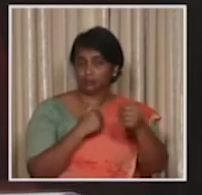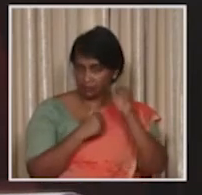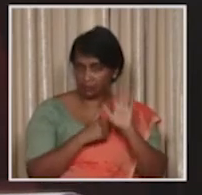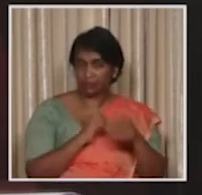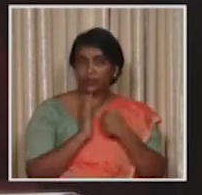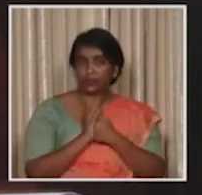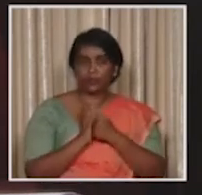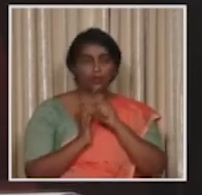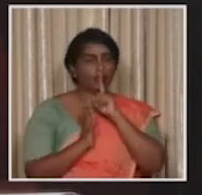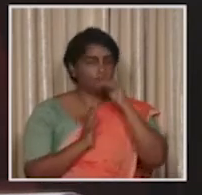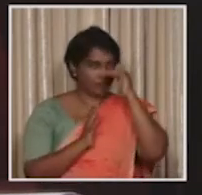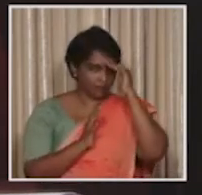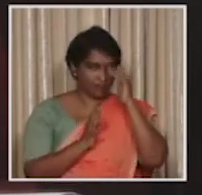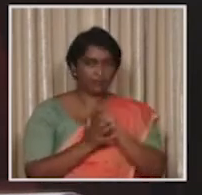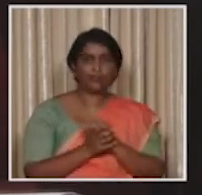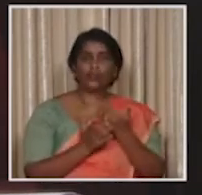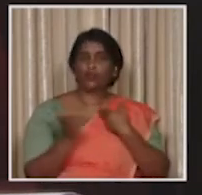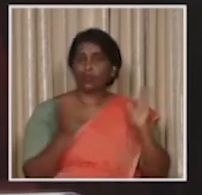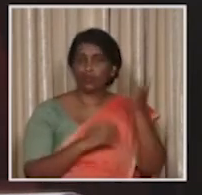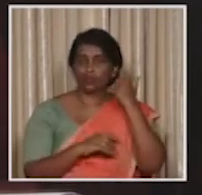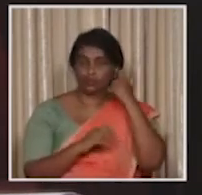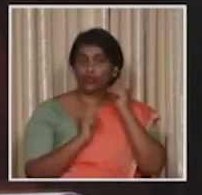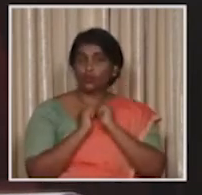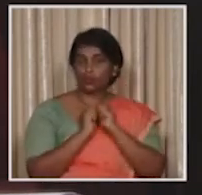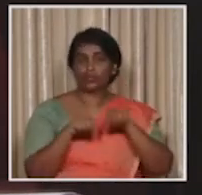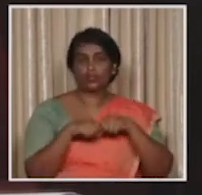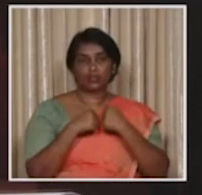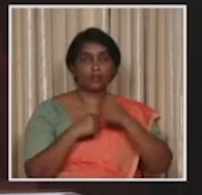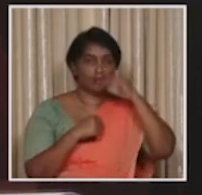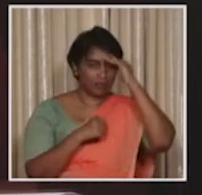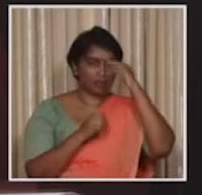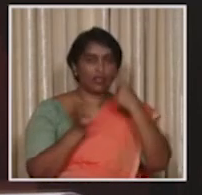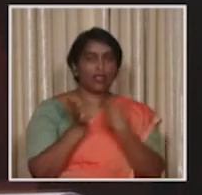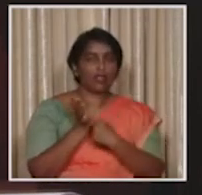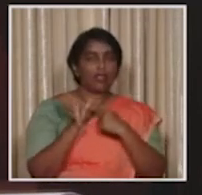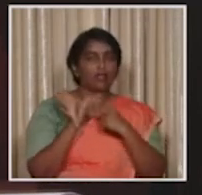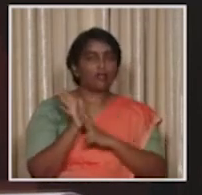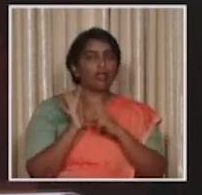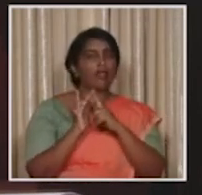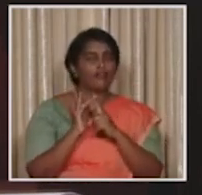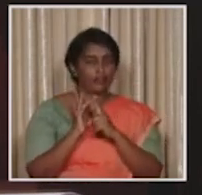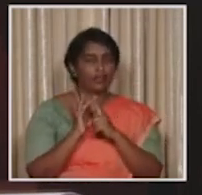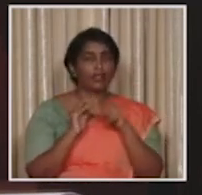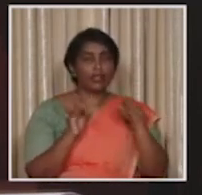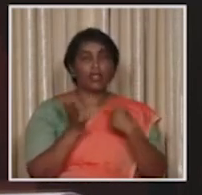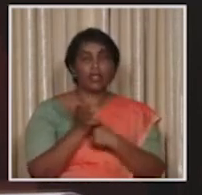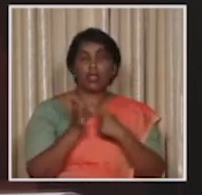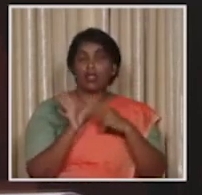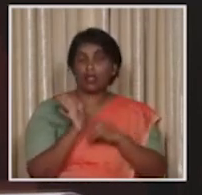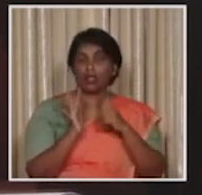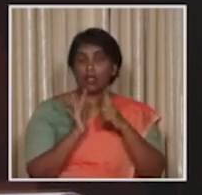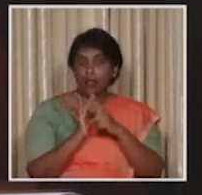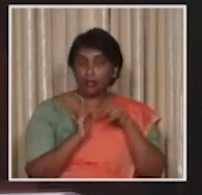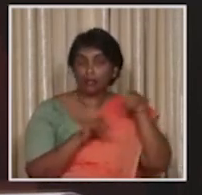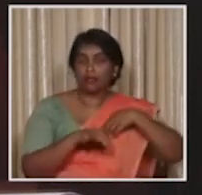ගරු කථානායකතුමනි, අපි හැමෝම දන්නවා වෘත්තීය සමිති නායකෙක් ඉන්නවා රවි කුමුදේශ්. දැන් රවි කුමුදේශ්ගෙන්